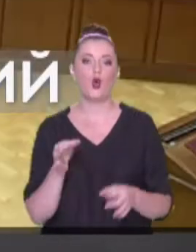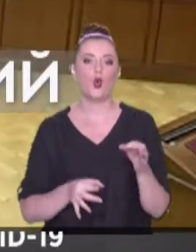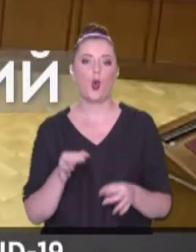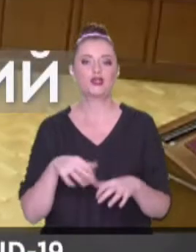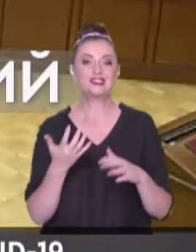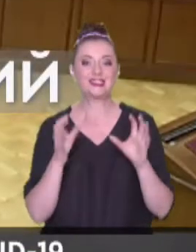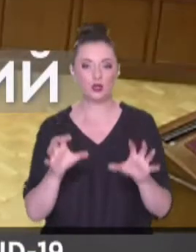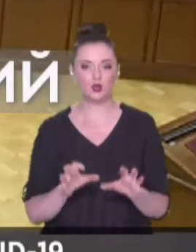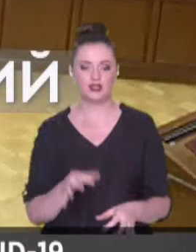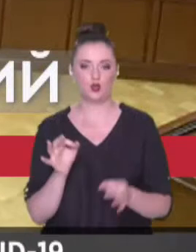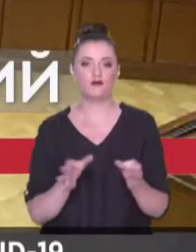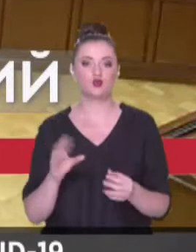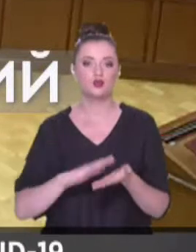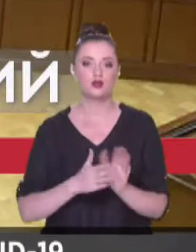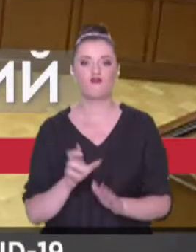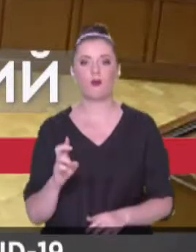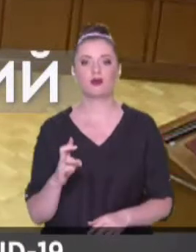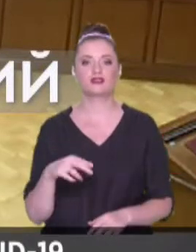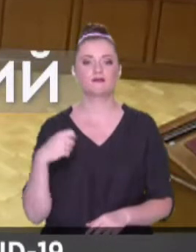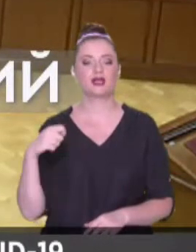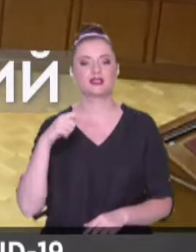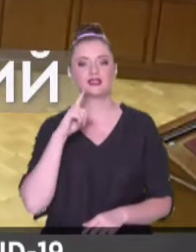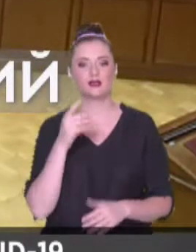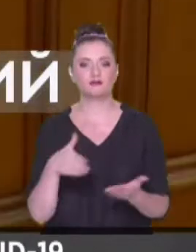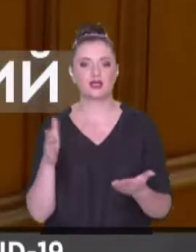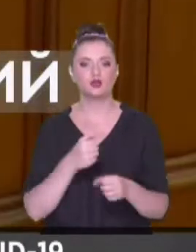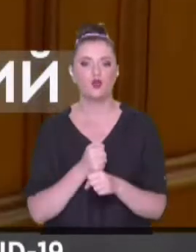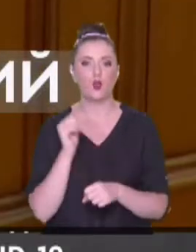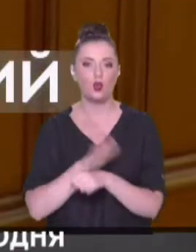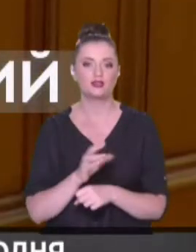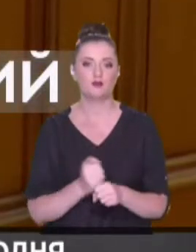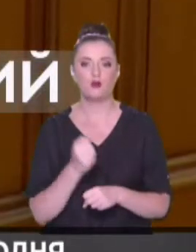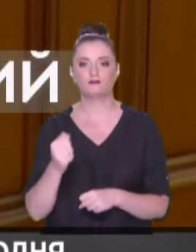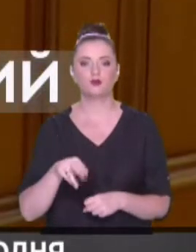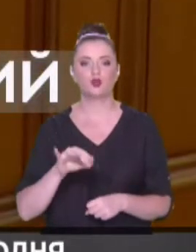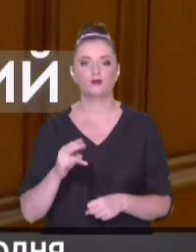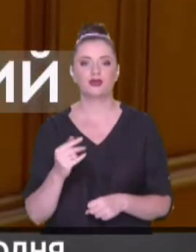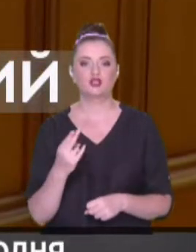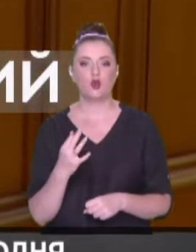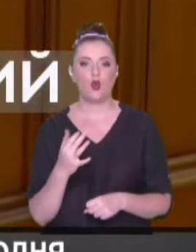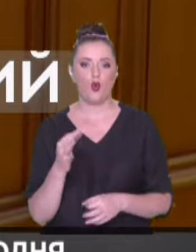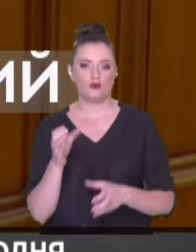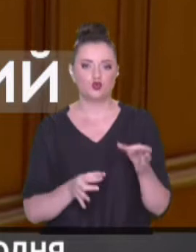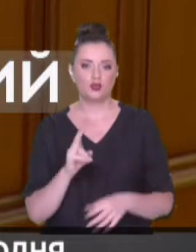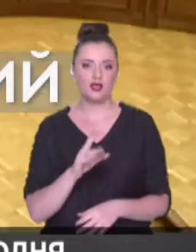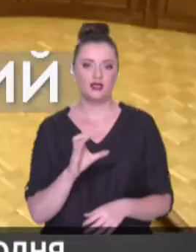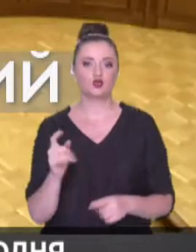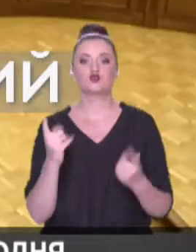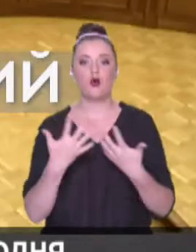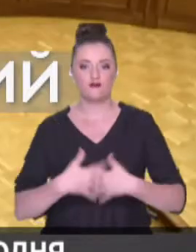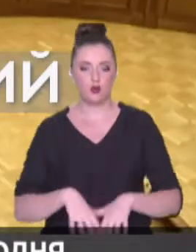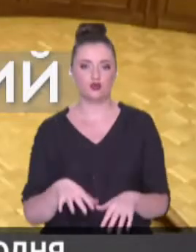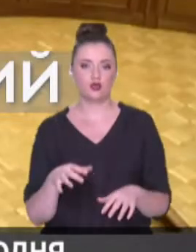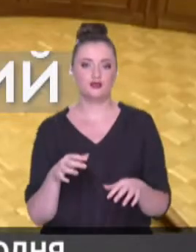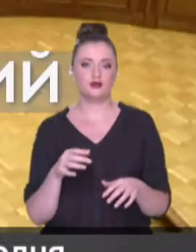Нагадаємо всю ситуацію. В березні президент Зеленський скасував указ про призначення Тупицького суддею КСУ, що автоматично означає